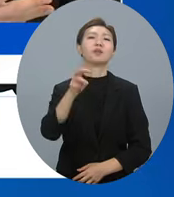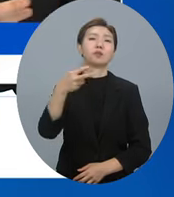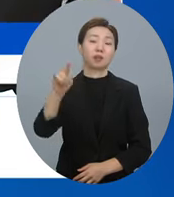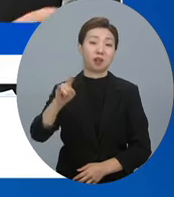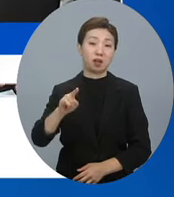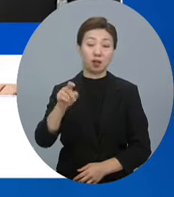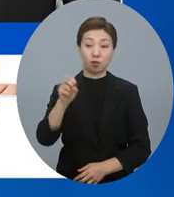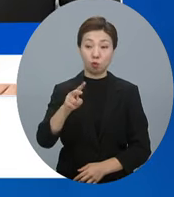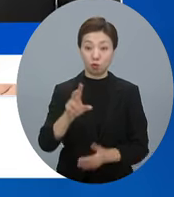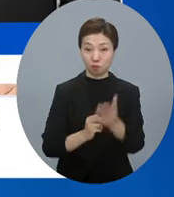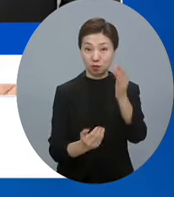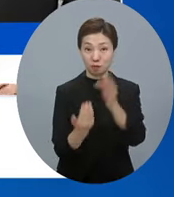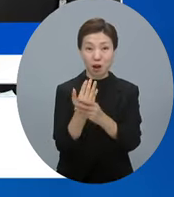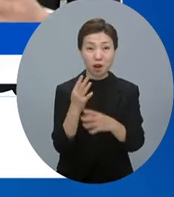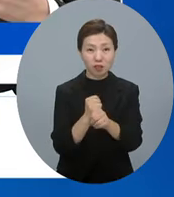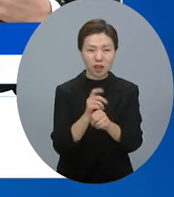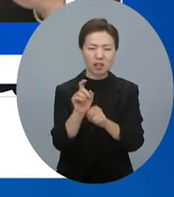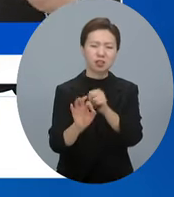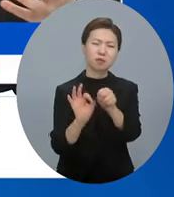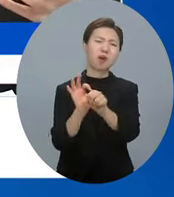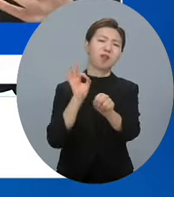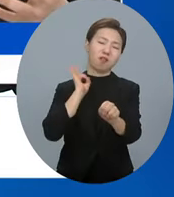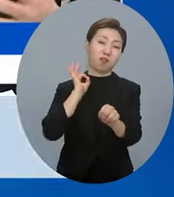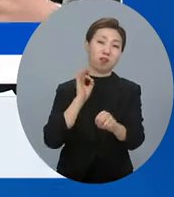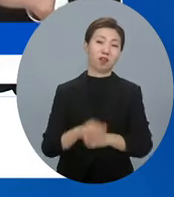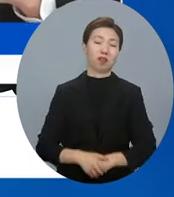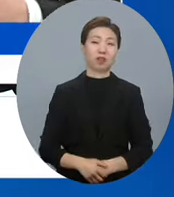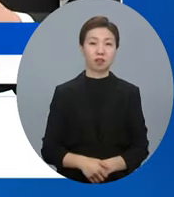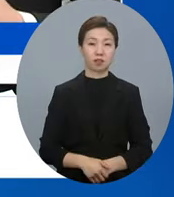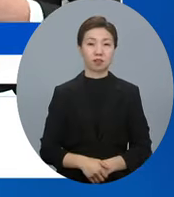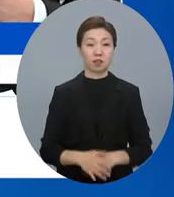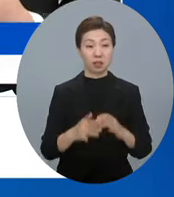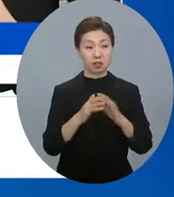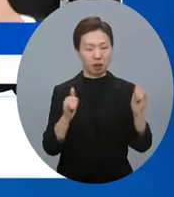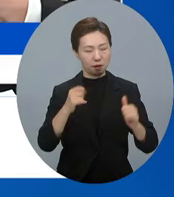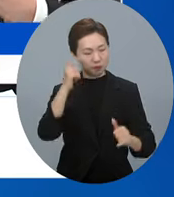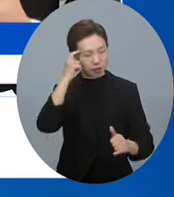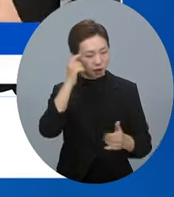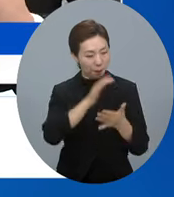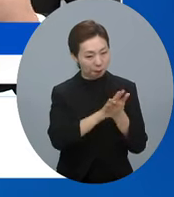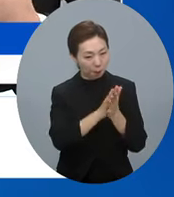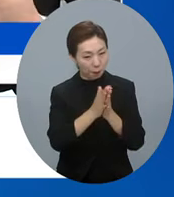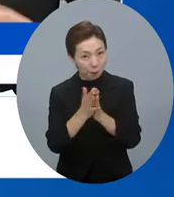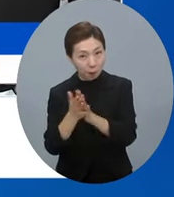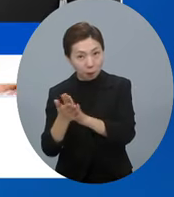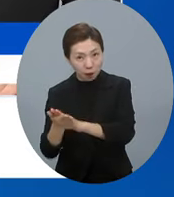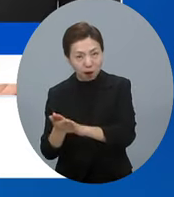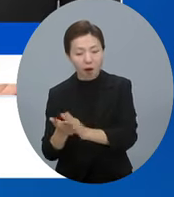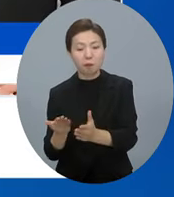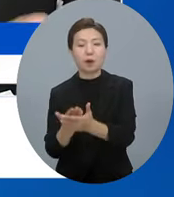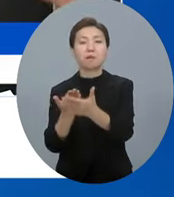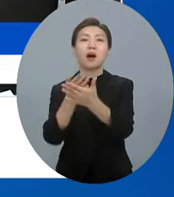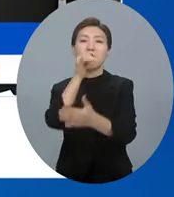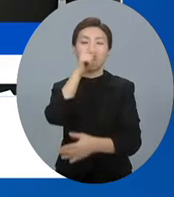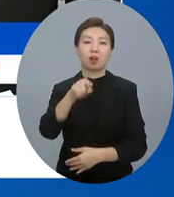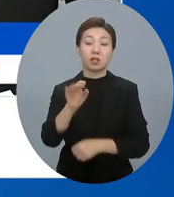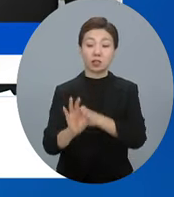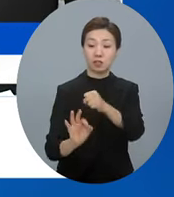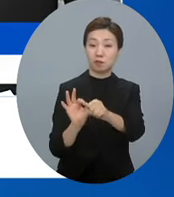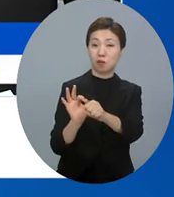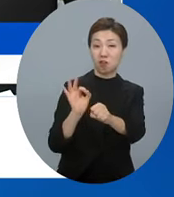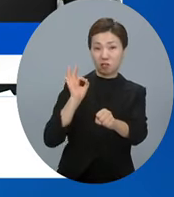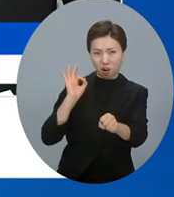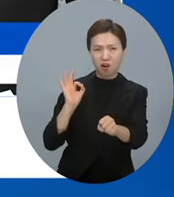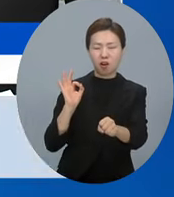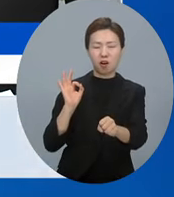사건이에요 어 그러면 사람이라는 것은 계속해서 생각이 바뀌고 그리고 생각이 발전하는 발전하는 것이거든요 그럼 10년 전에 어